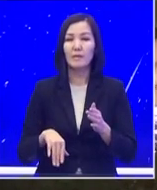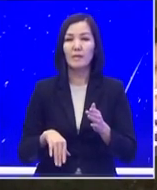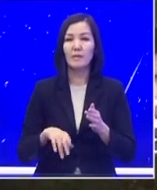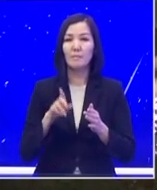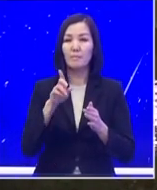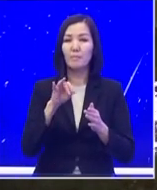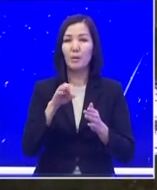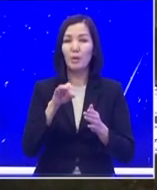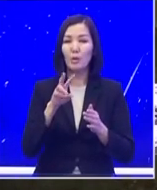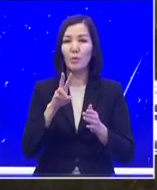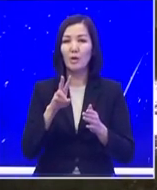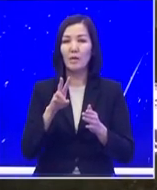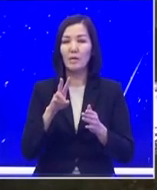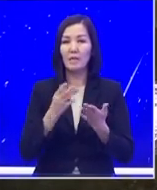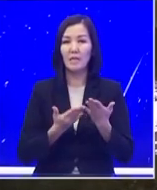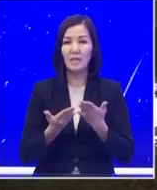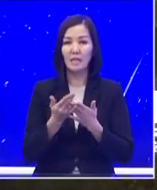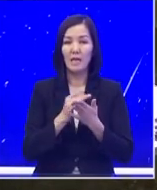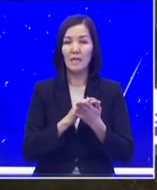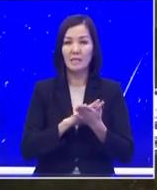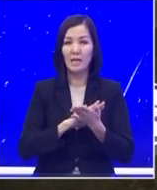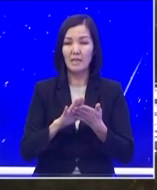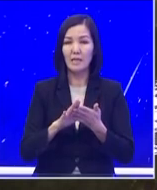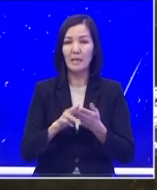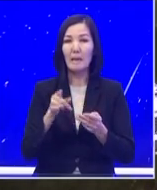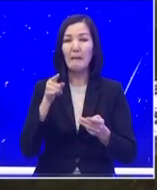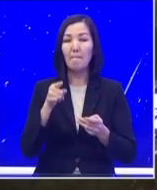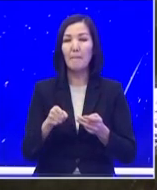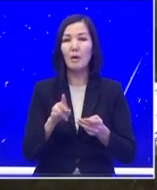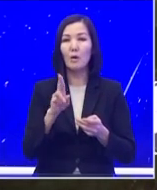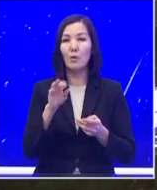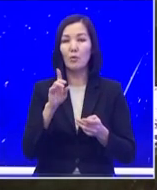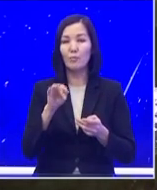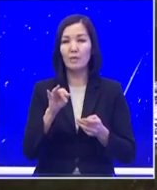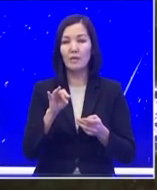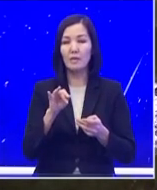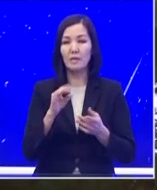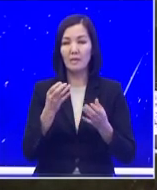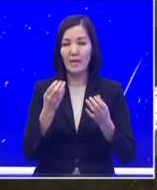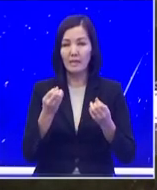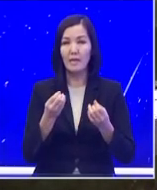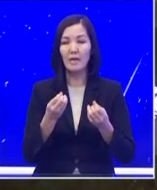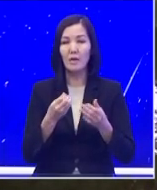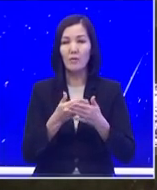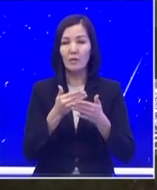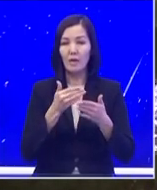өтеді. Оды өтіп болғаннан кейін 1000 кубтық резервуарға су өтеді. Оның